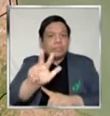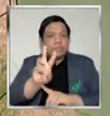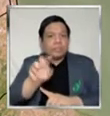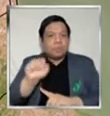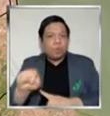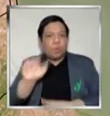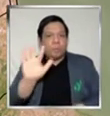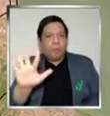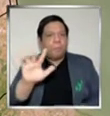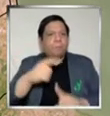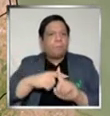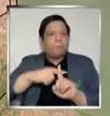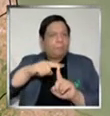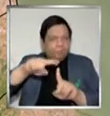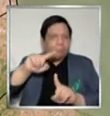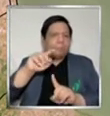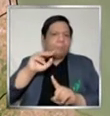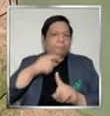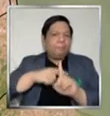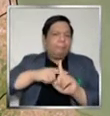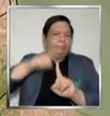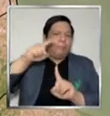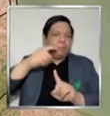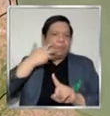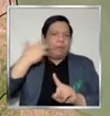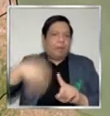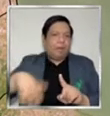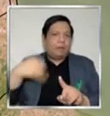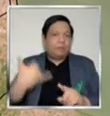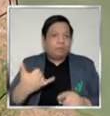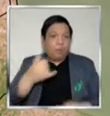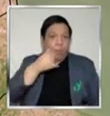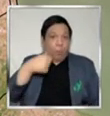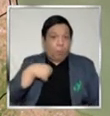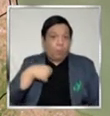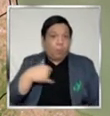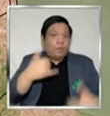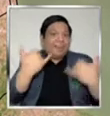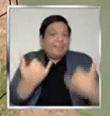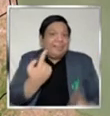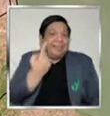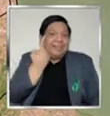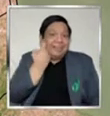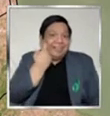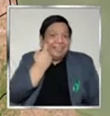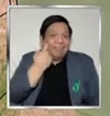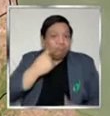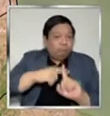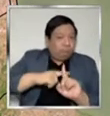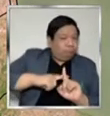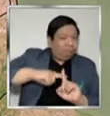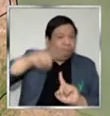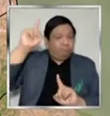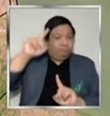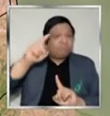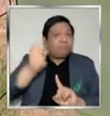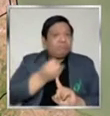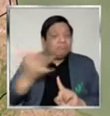maximum temperature na naitala kahapon po yan. At kanina, umakyat ang temperatura sa Kamaynilaan